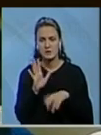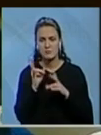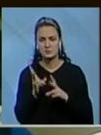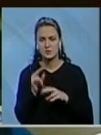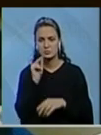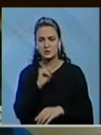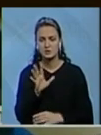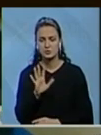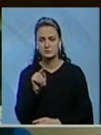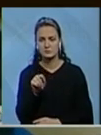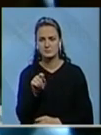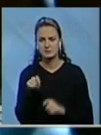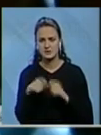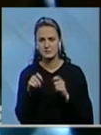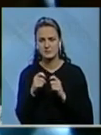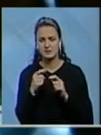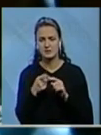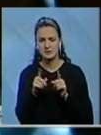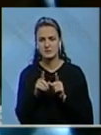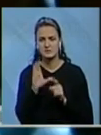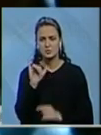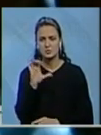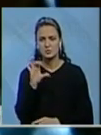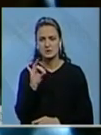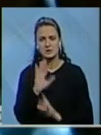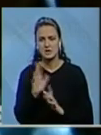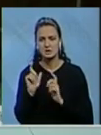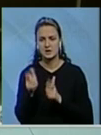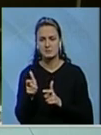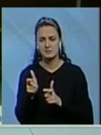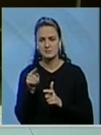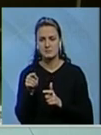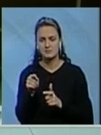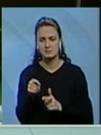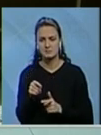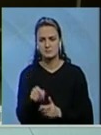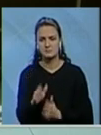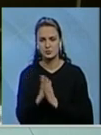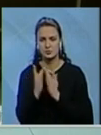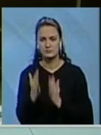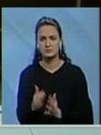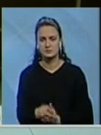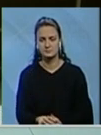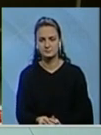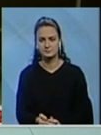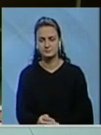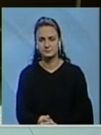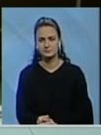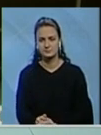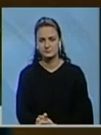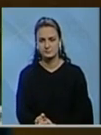მომხდარა უდანაშაულობის პრეზუმციის დარღვევა, ასევე სუსი არ ეთანხმება მორალური ზიანის ანაზღაურების მოთხოვნას.